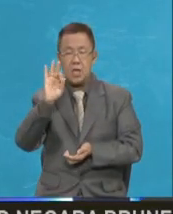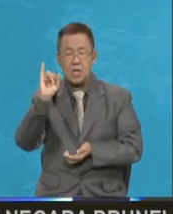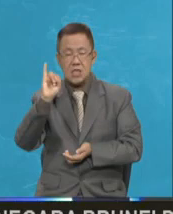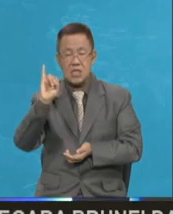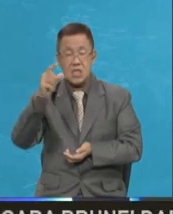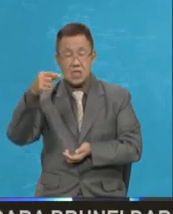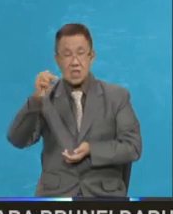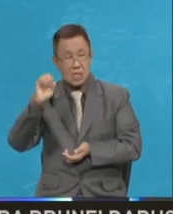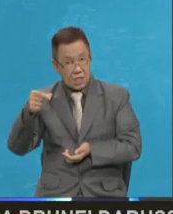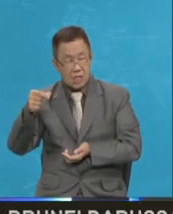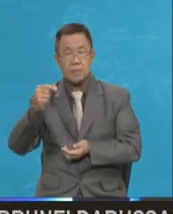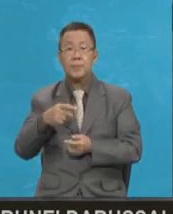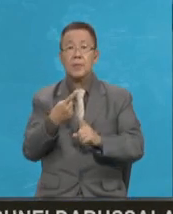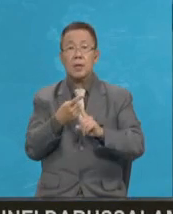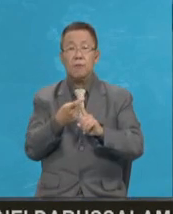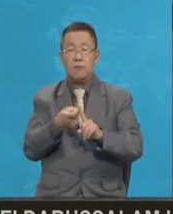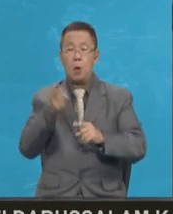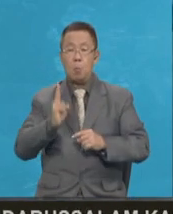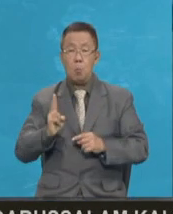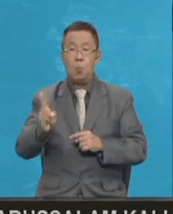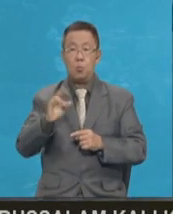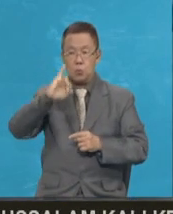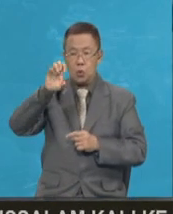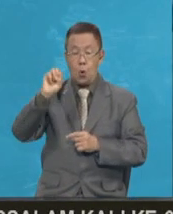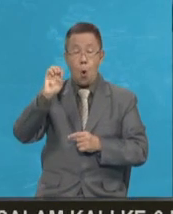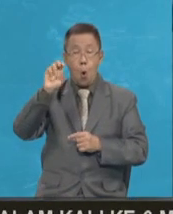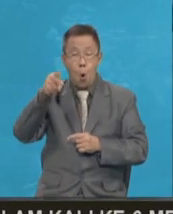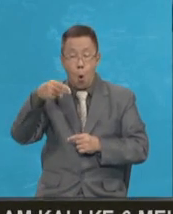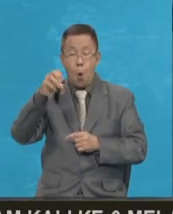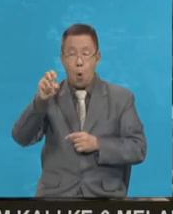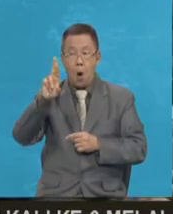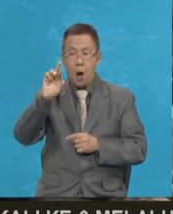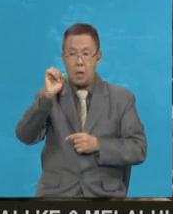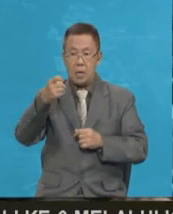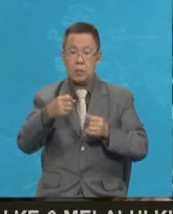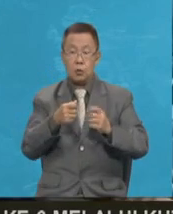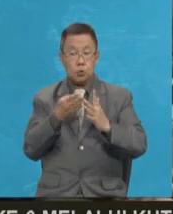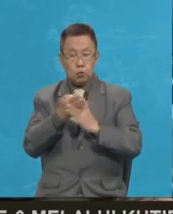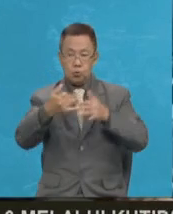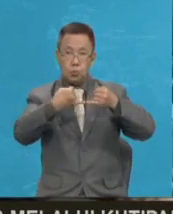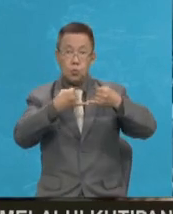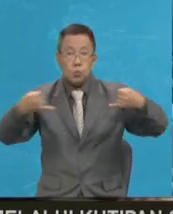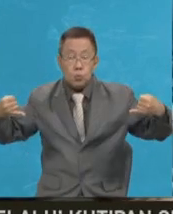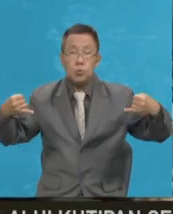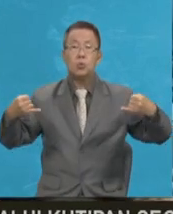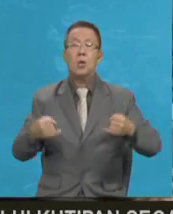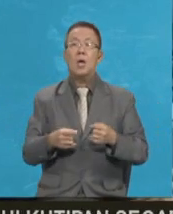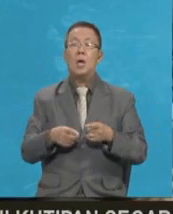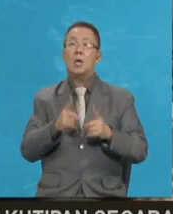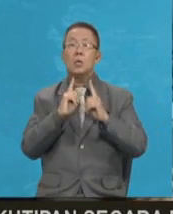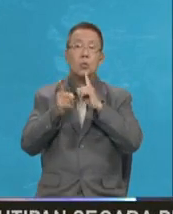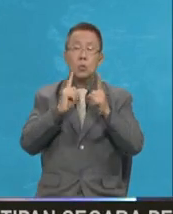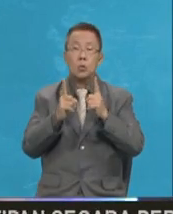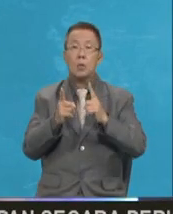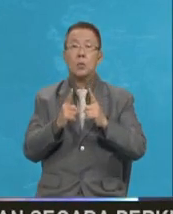dachshunds pengarah jabatan agama Islam Negeri Johor semua sedalam talian majelis disejajarkan dengan ucap